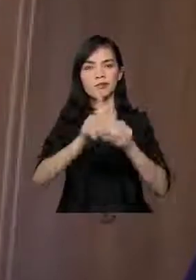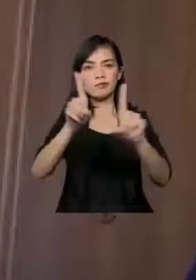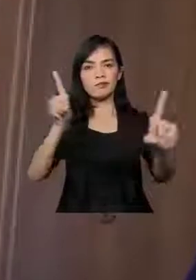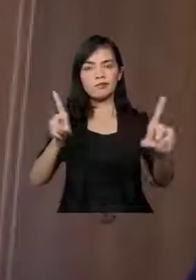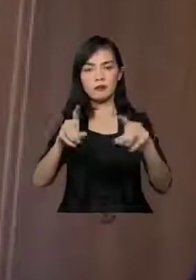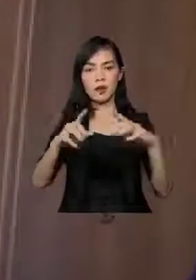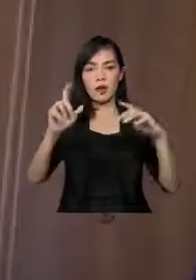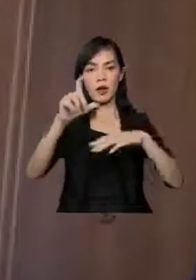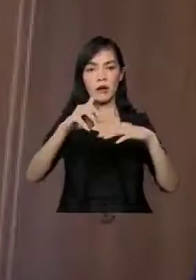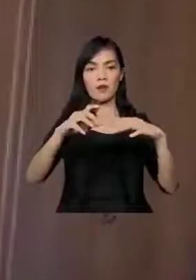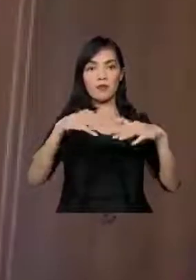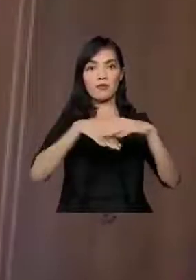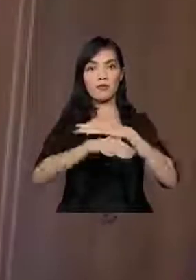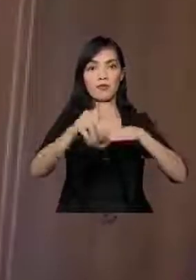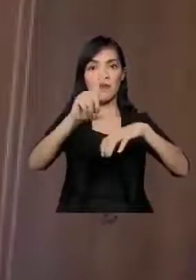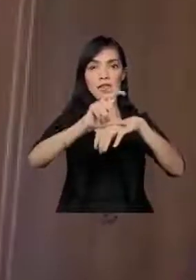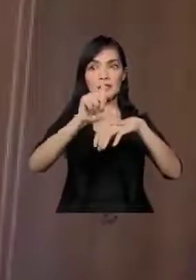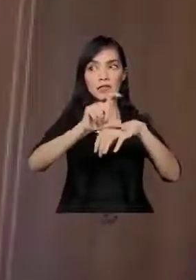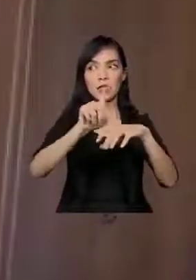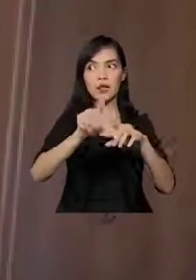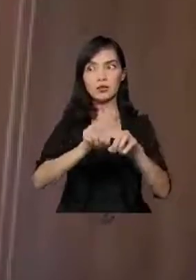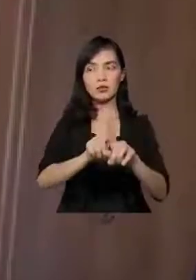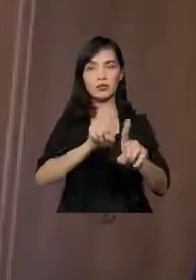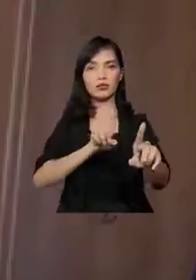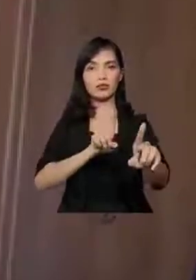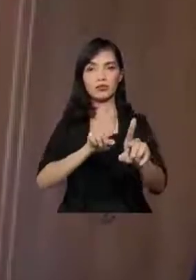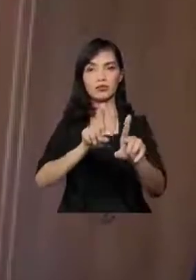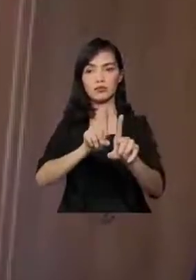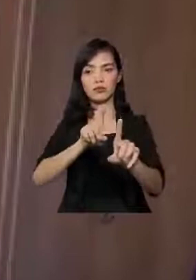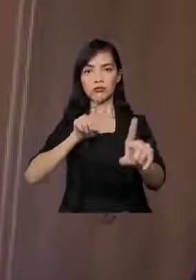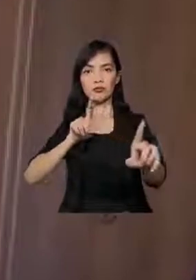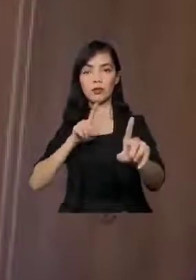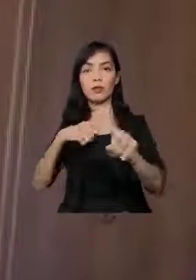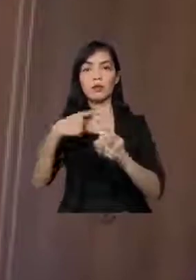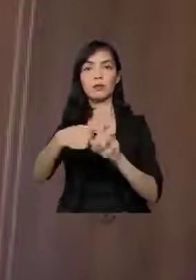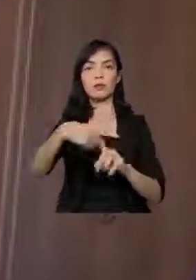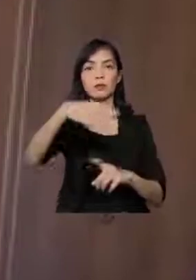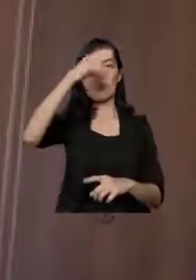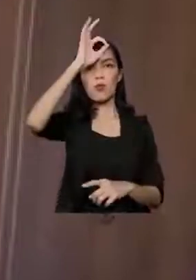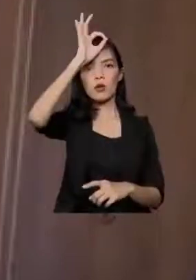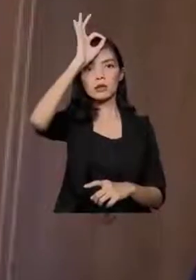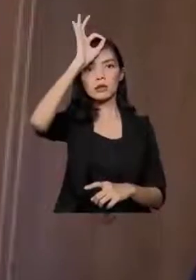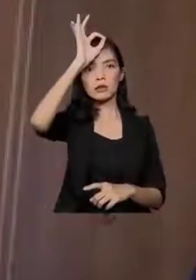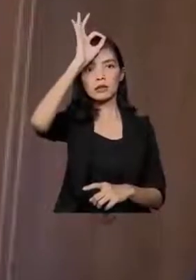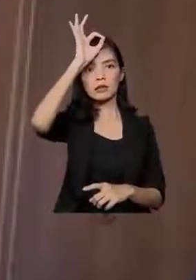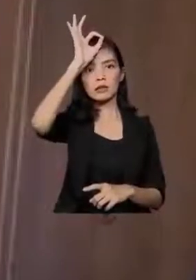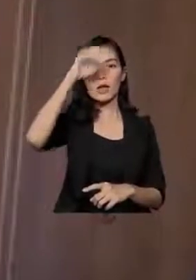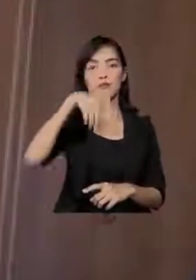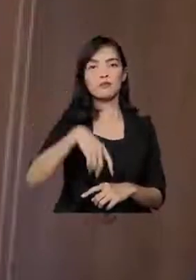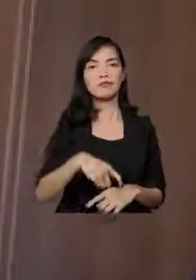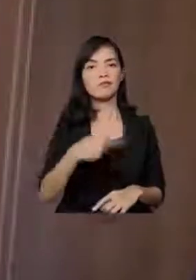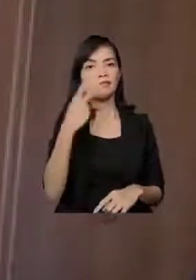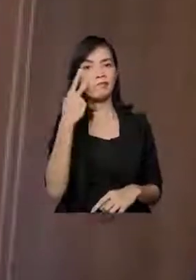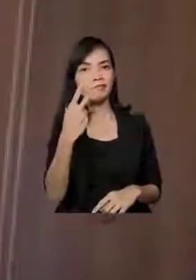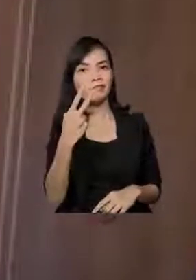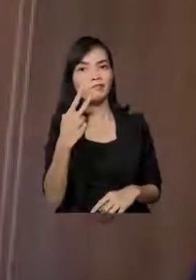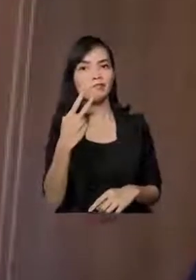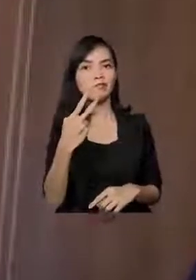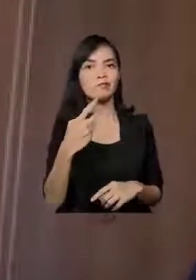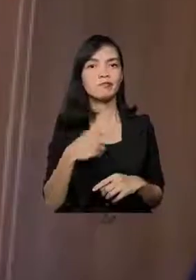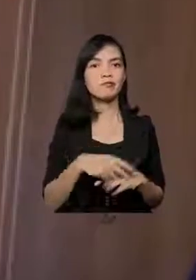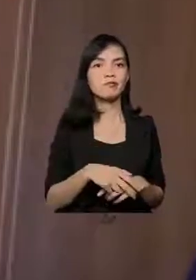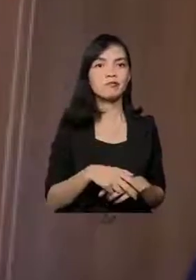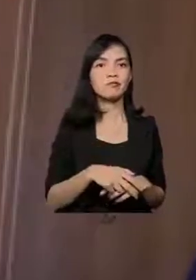di mesjid mereka desain sendiri tidak boleh dekat-dekat dan ada polisi yang menjaga untuk memastikan bahwa setiap yang datang ke masjid ini